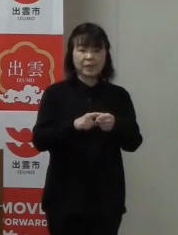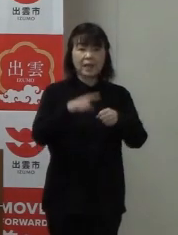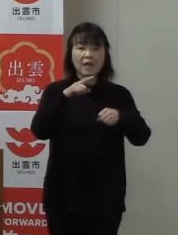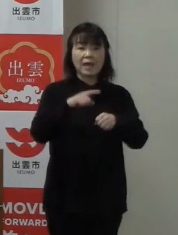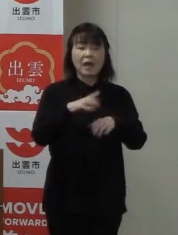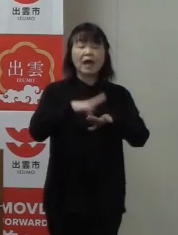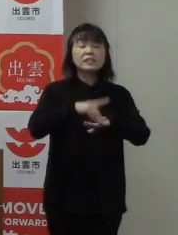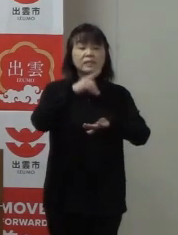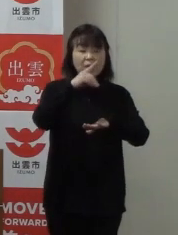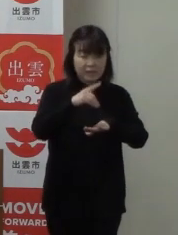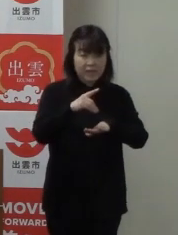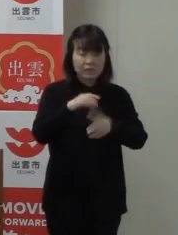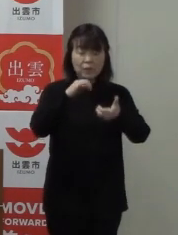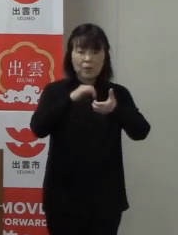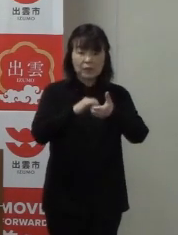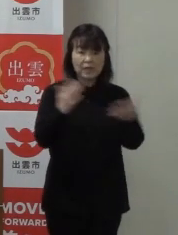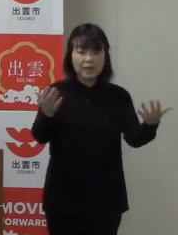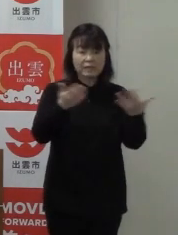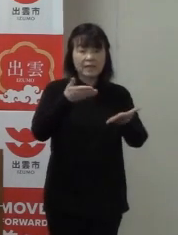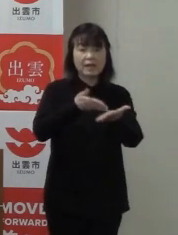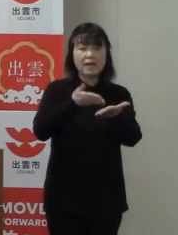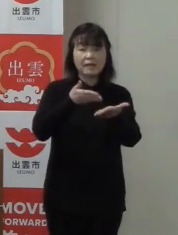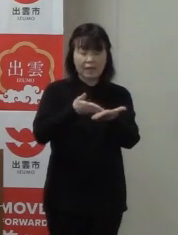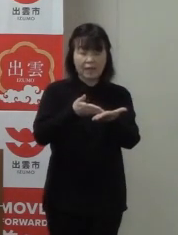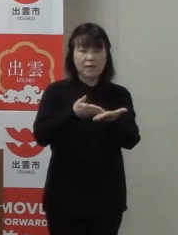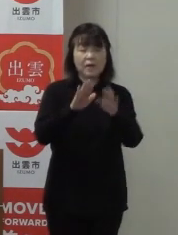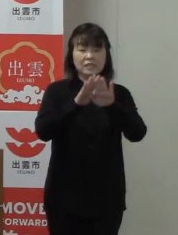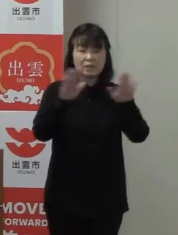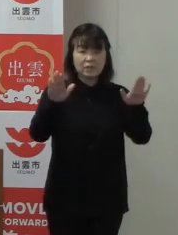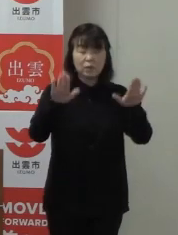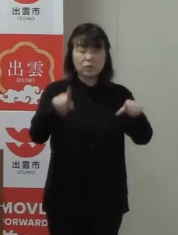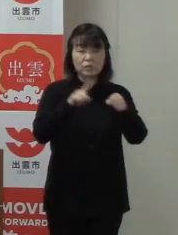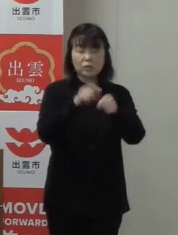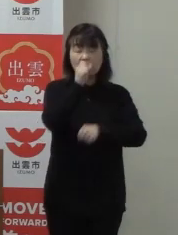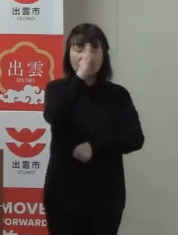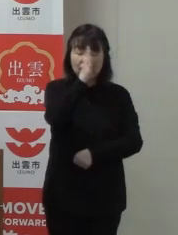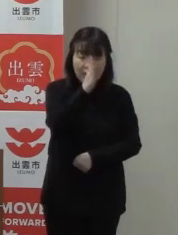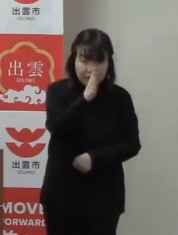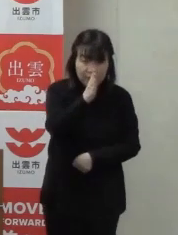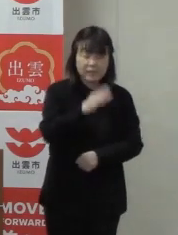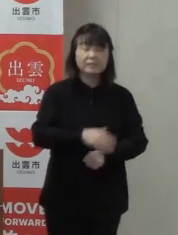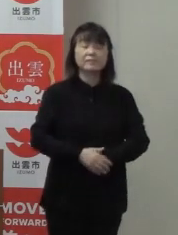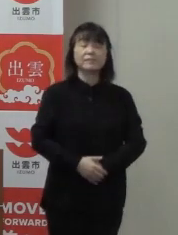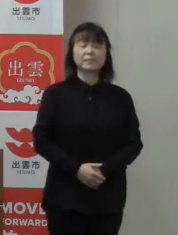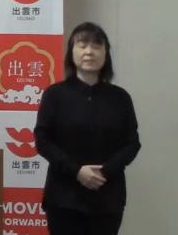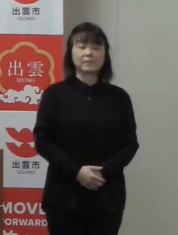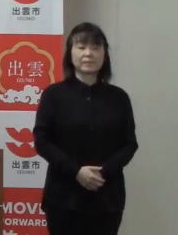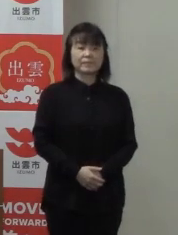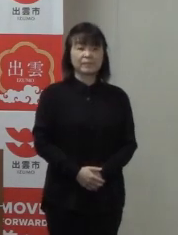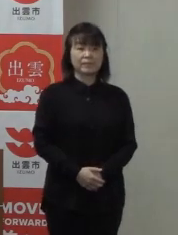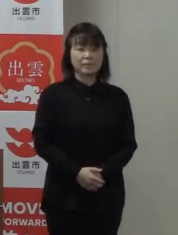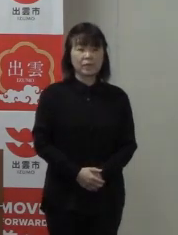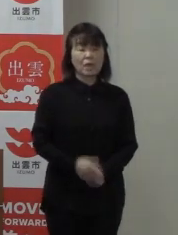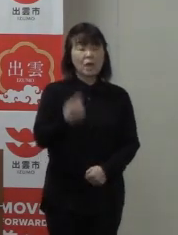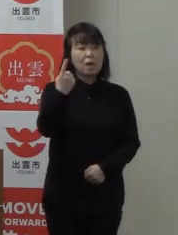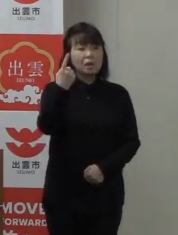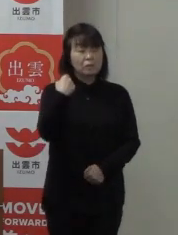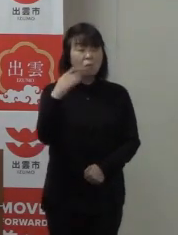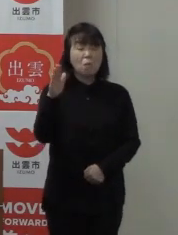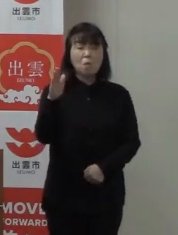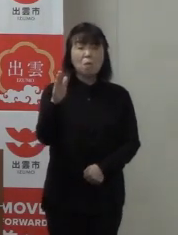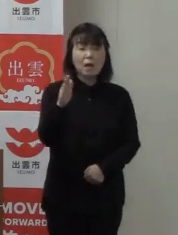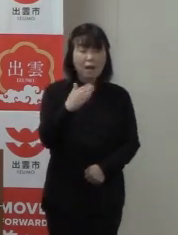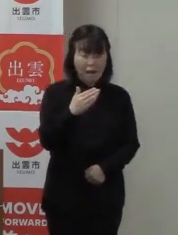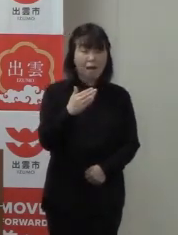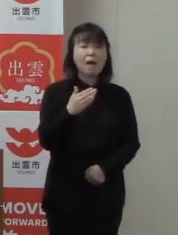定例記者会見ということで、今年もどうぞよろしくお願いいたします。まず最初にですね、昨日から今季最